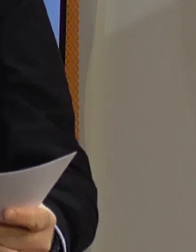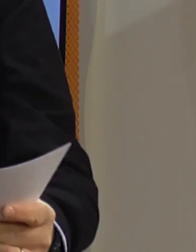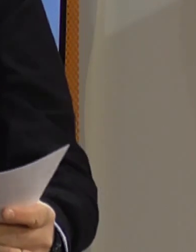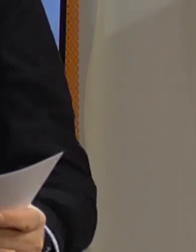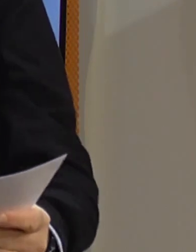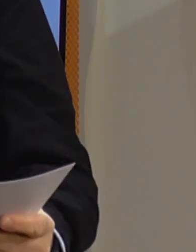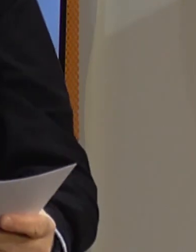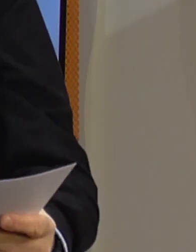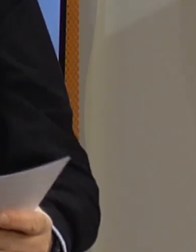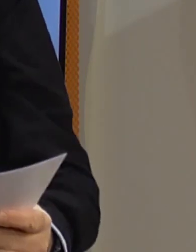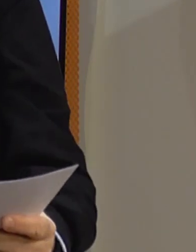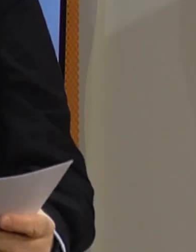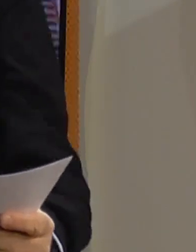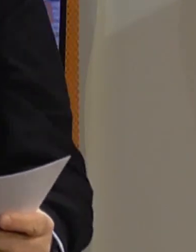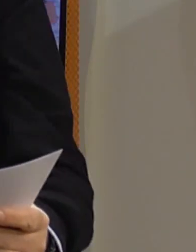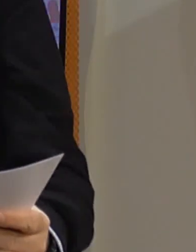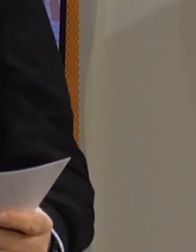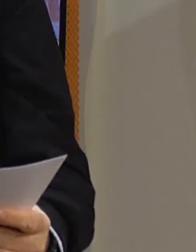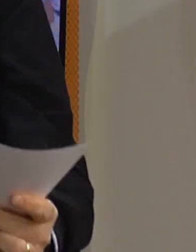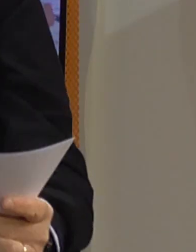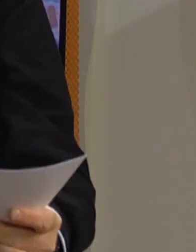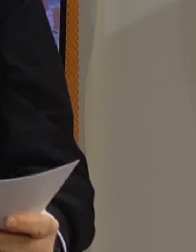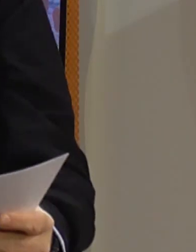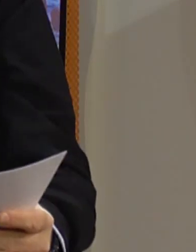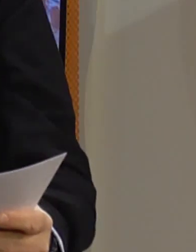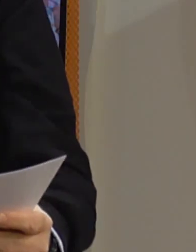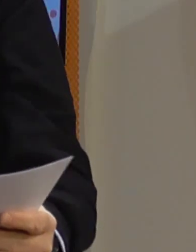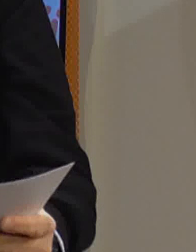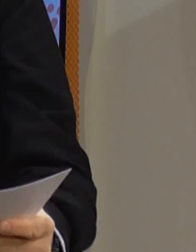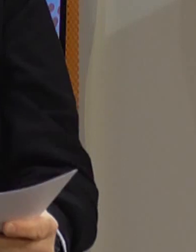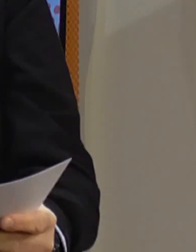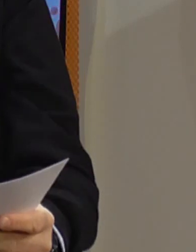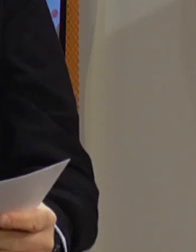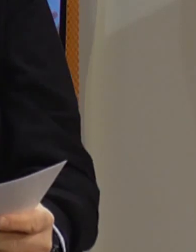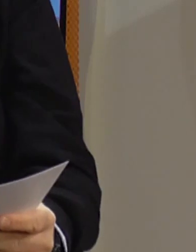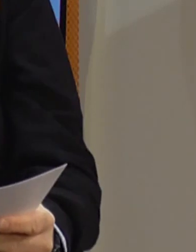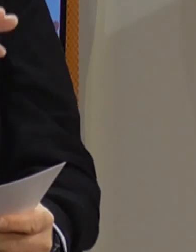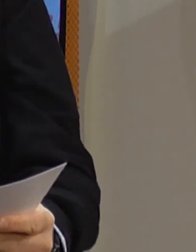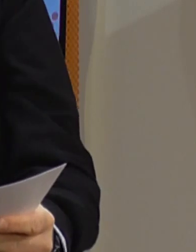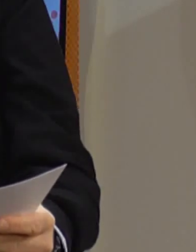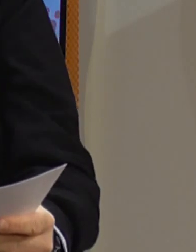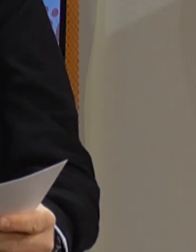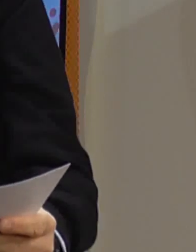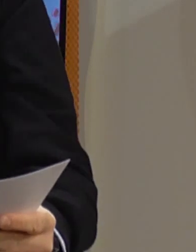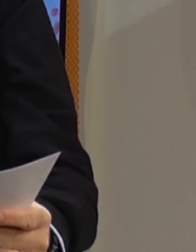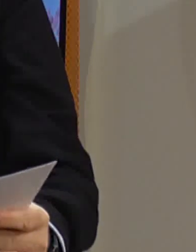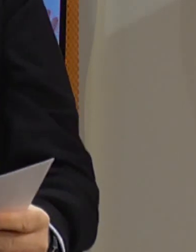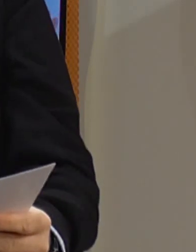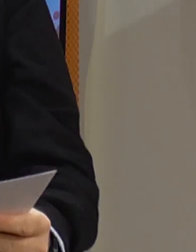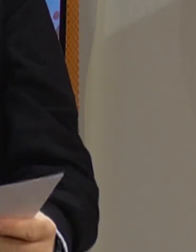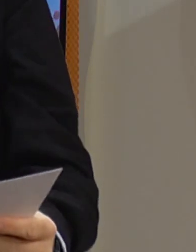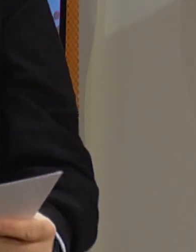vols anar a la reunió, ni tan sols a una prospecció per saber què se dirà allà, no? És ja com un frentisme, dir, no vull reunions, no?